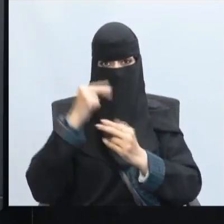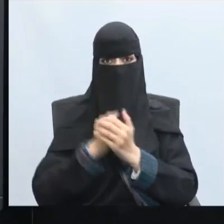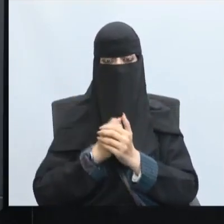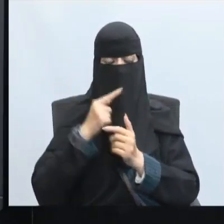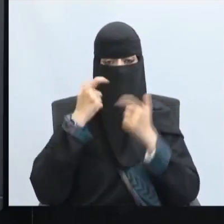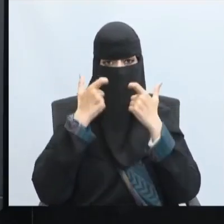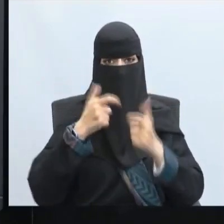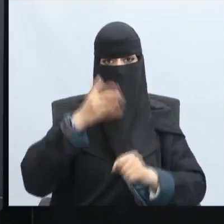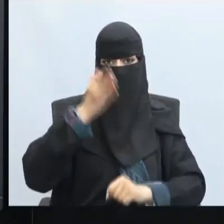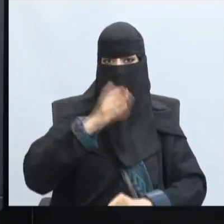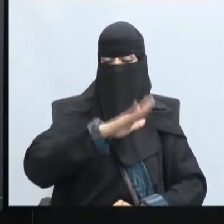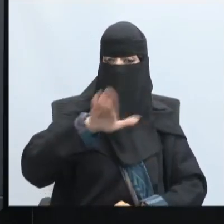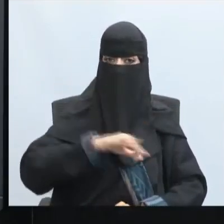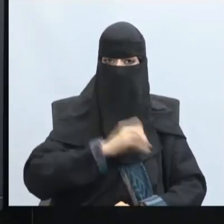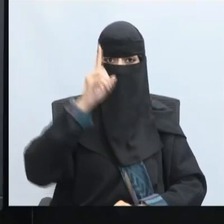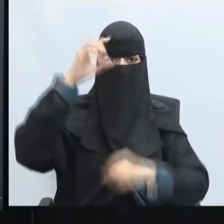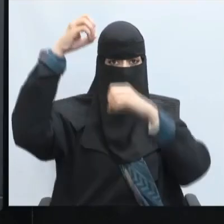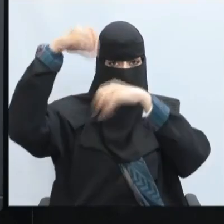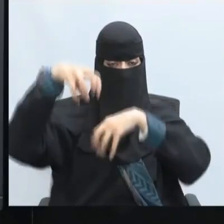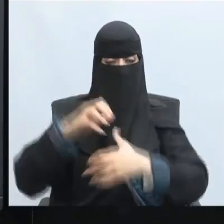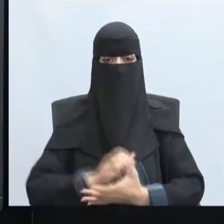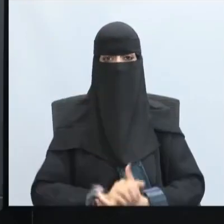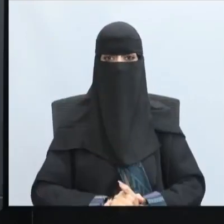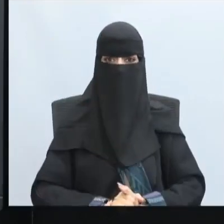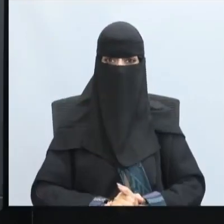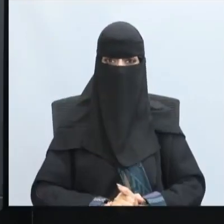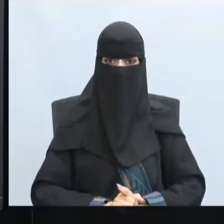وان صدكم والسلام عليكم ورحمه الله وبركاته